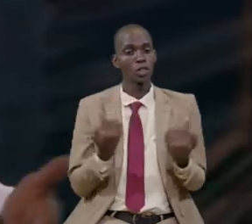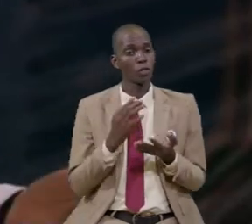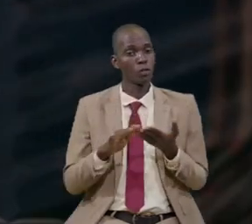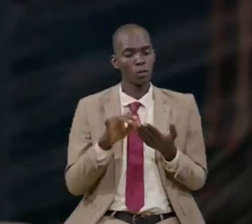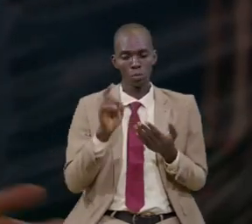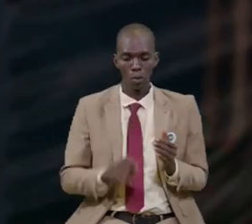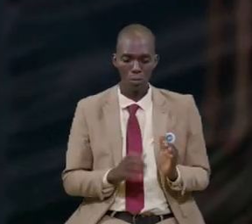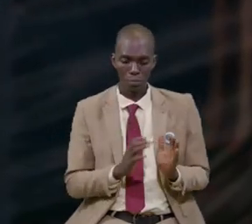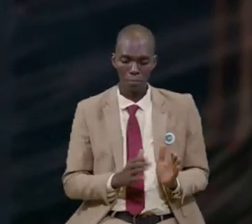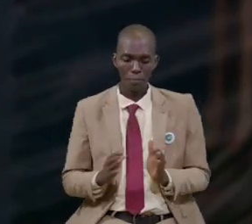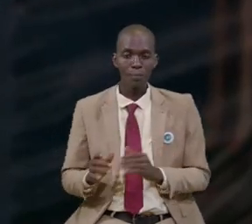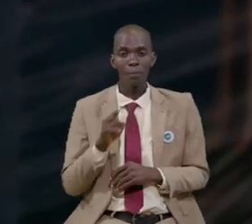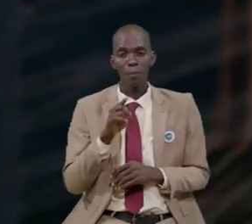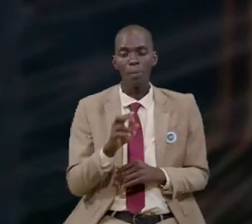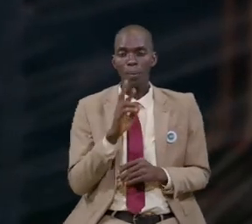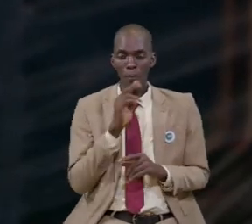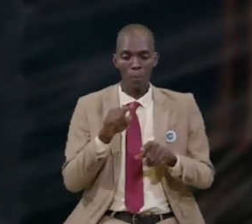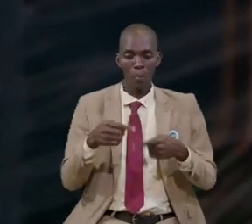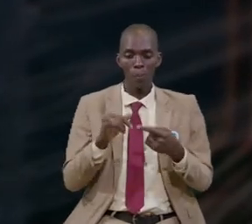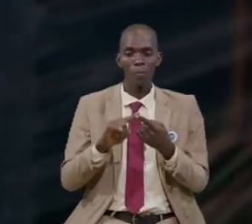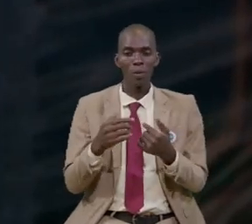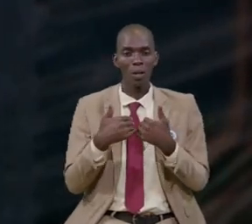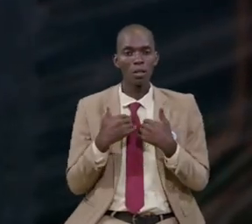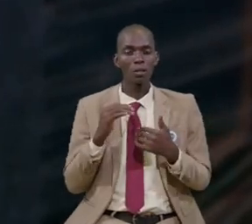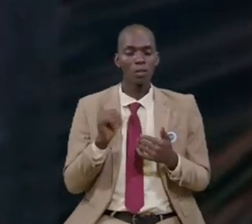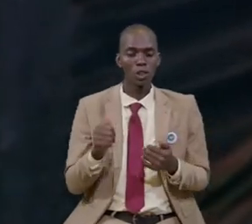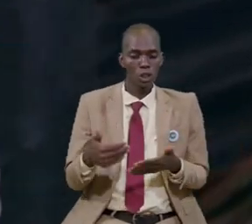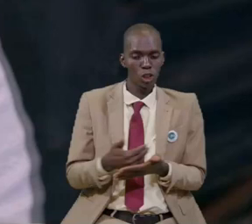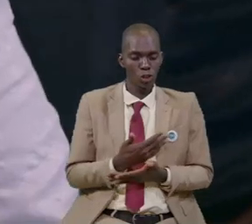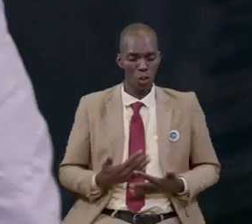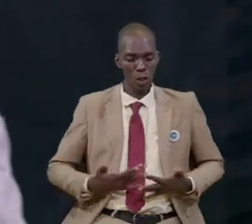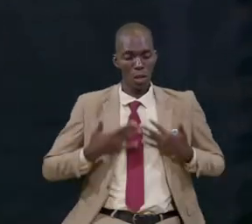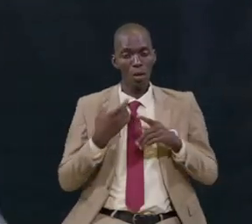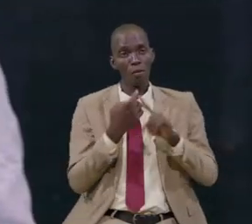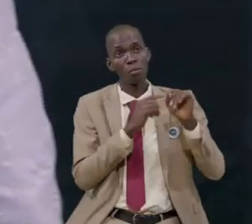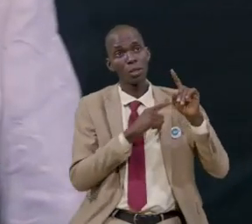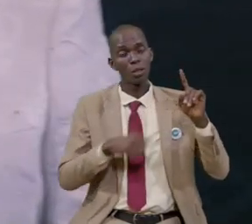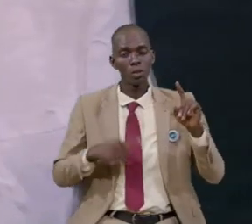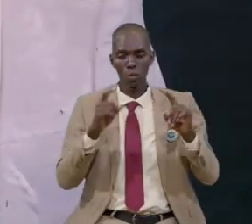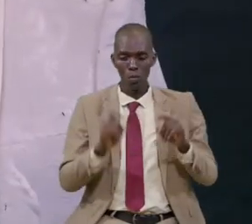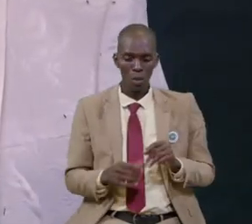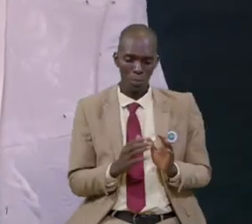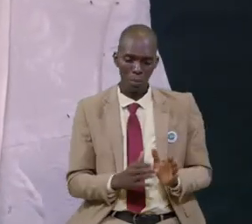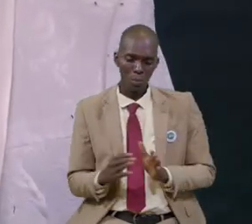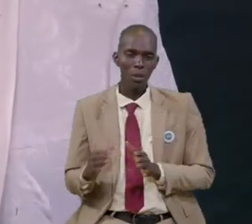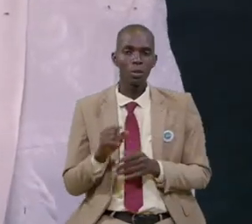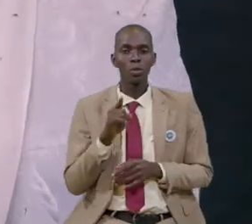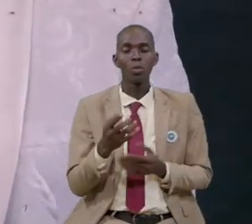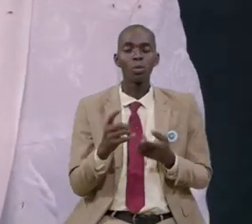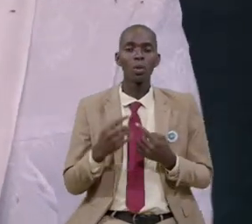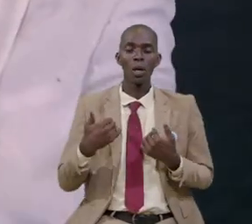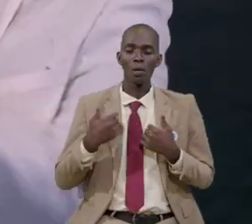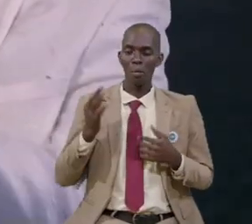faut la préparation. Vous aurez une nouvelle vie de la part du Seigneur, il vous faut préparer. Vous aurez les bénéfices